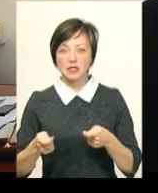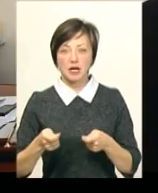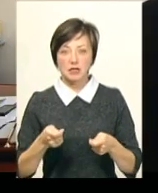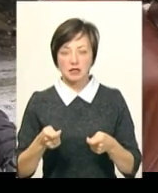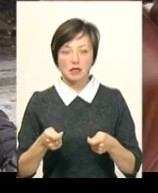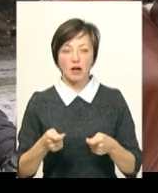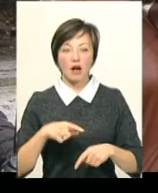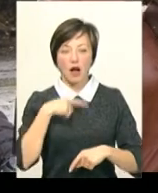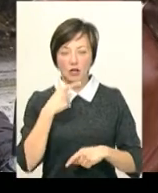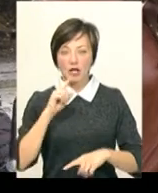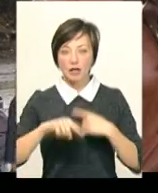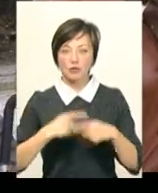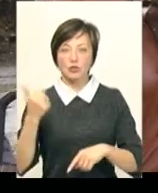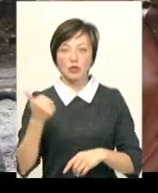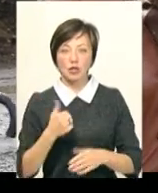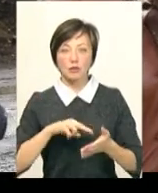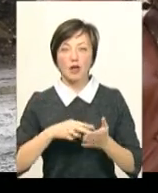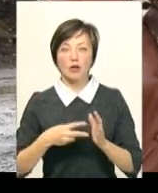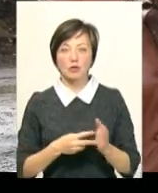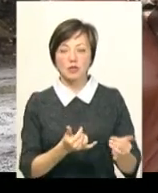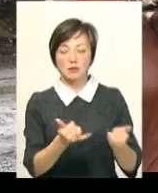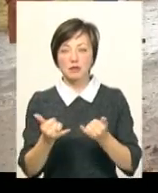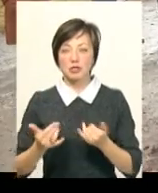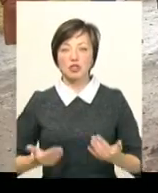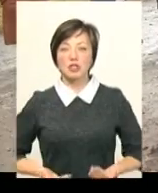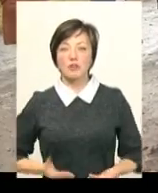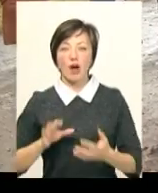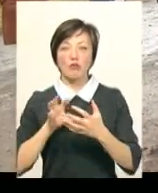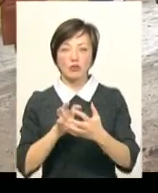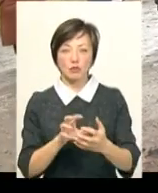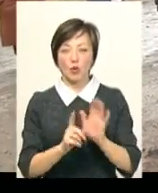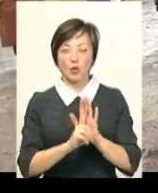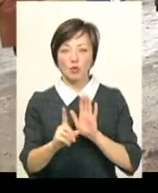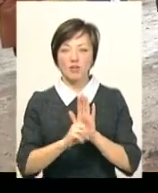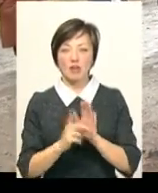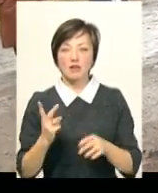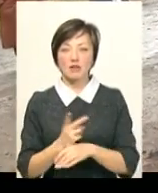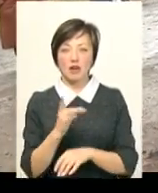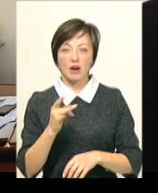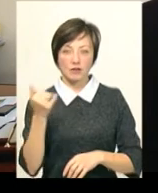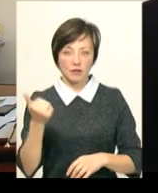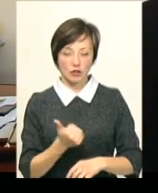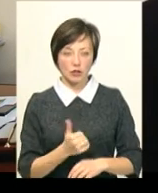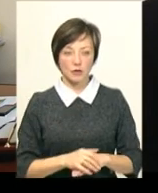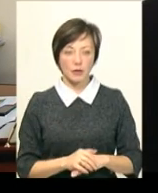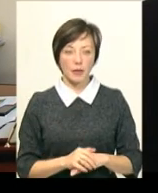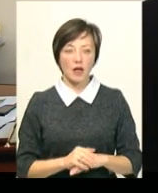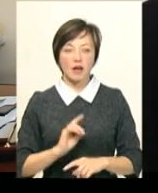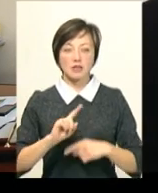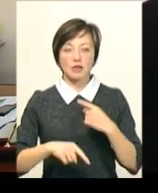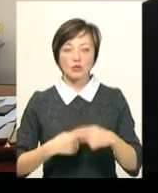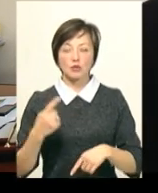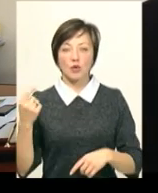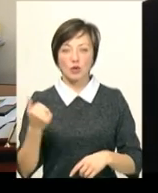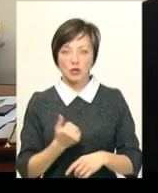Дмитро Склоний каже, наступного тижня планують забезпечити жильців автобусом, який курсуватиме двічі на тиждень. З наступного тижня